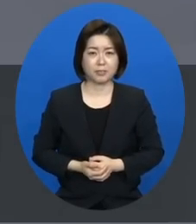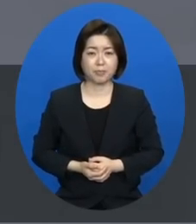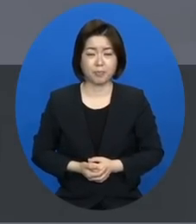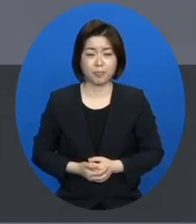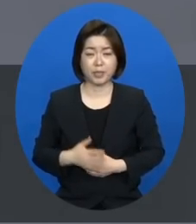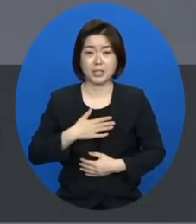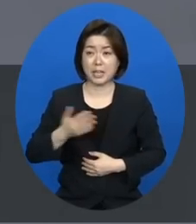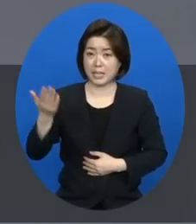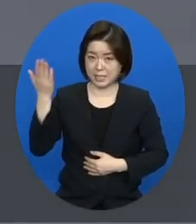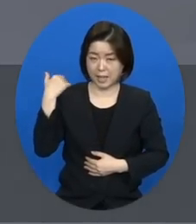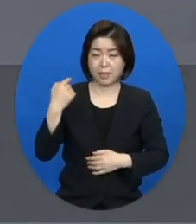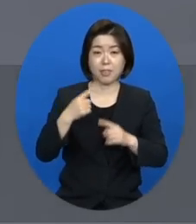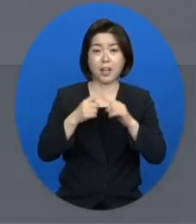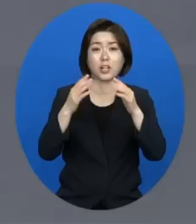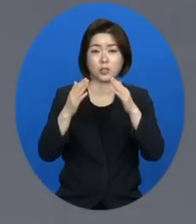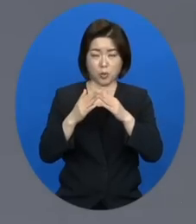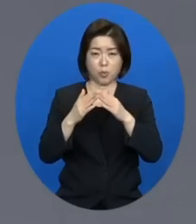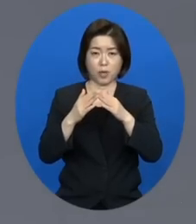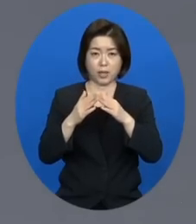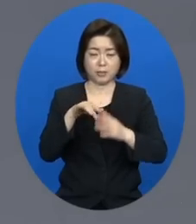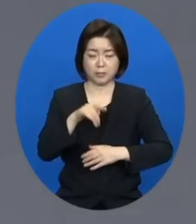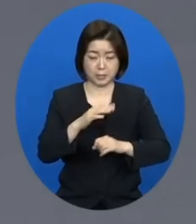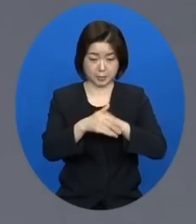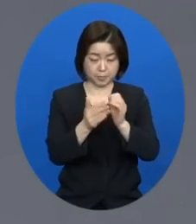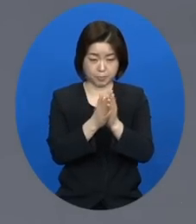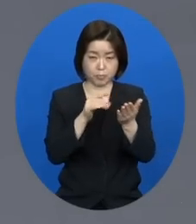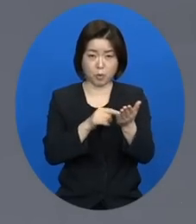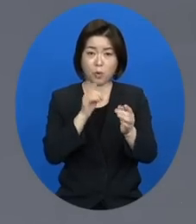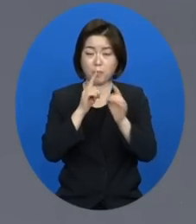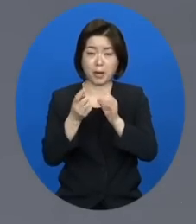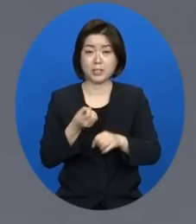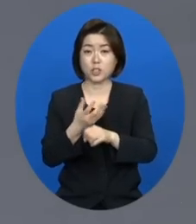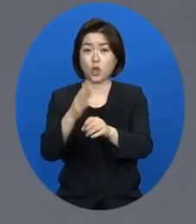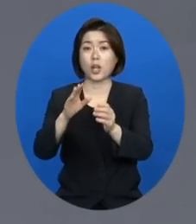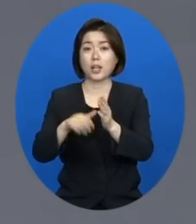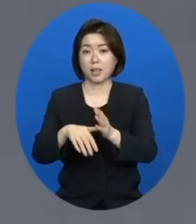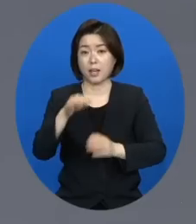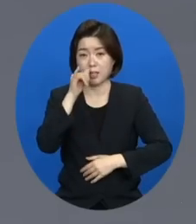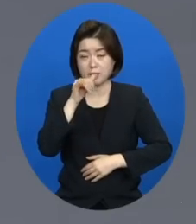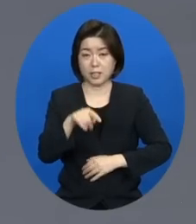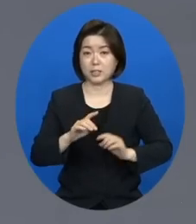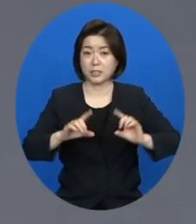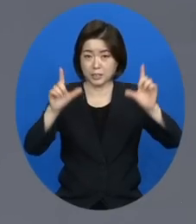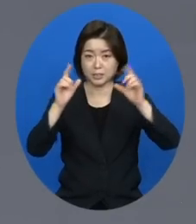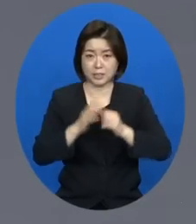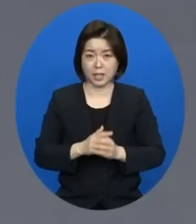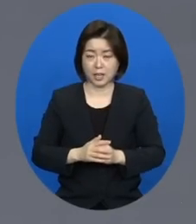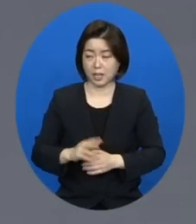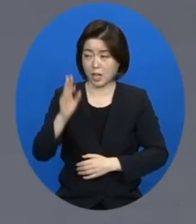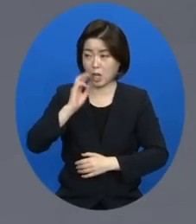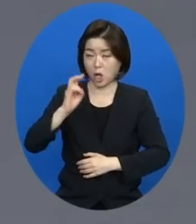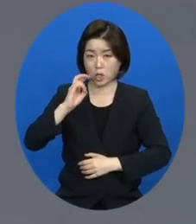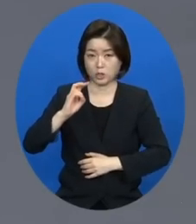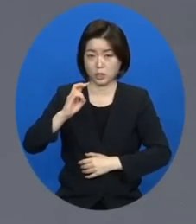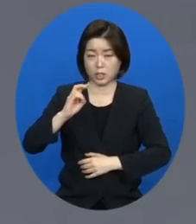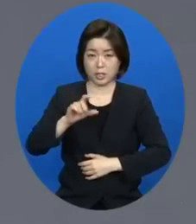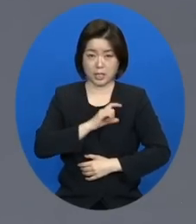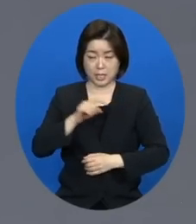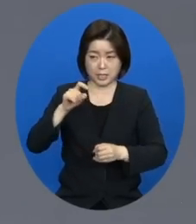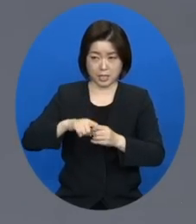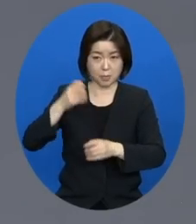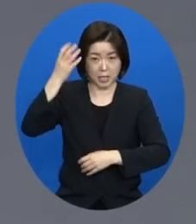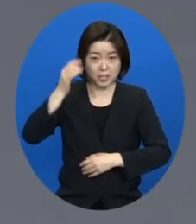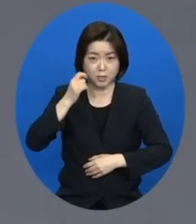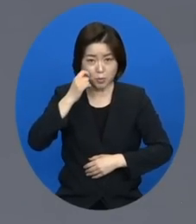제가 예전 교회에서 이 본문으로 이제 말씀을 전할 때가 있었는데 그날 이 성가대 찬양 제목이 제가